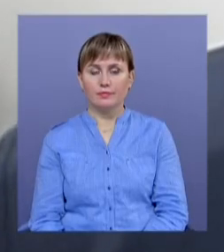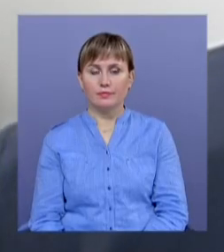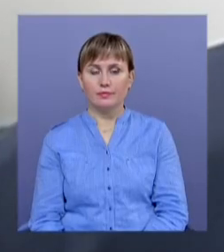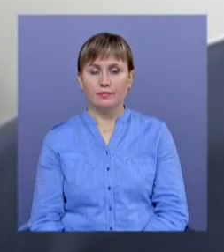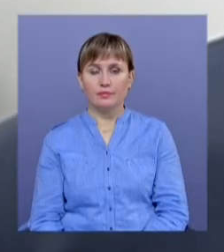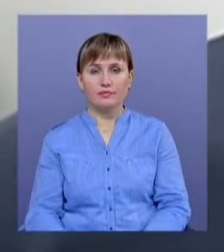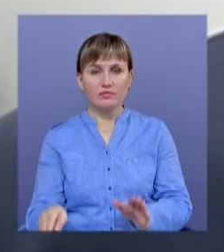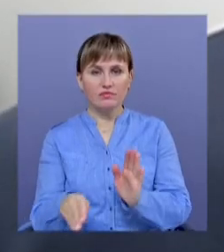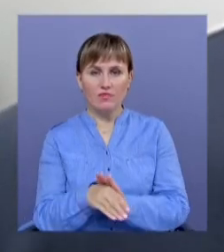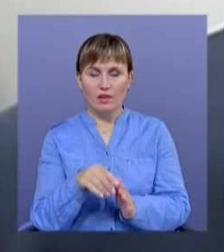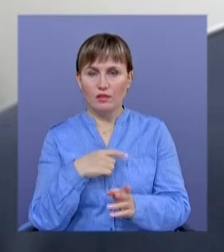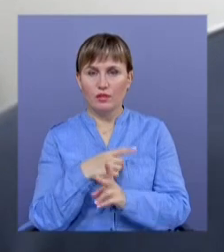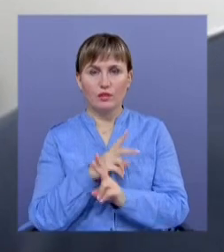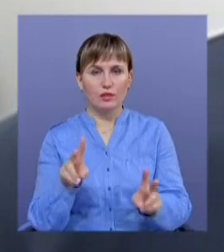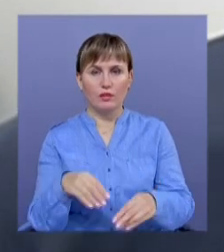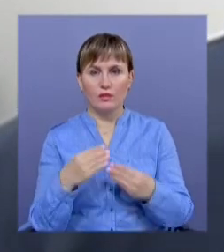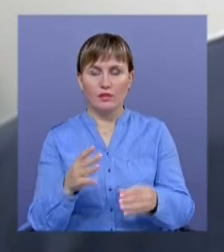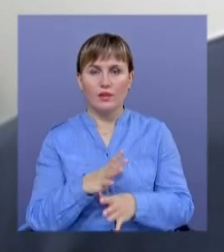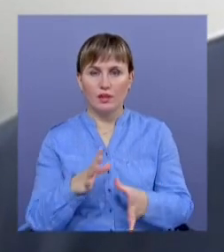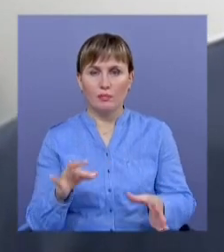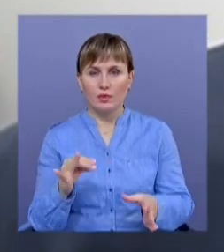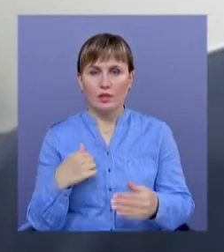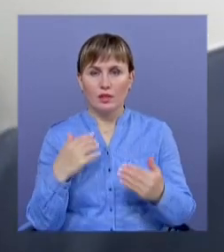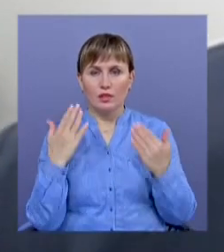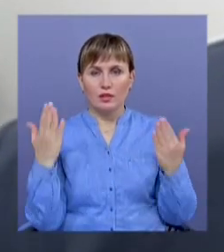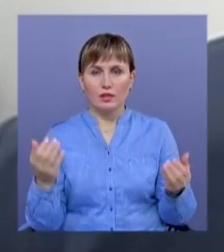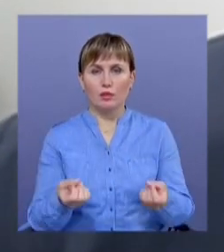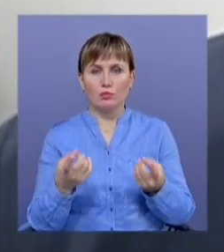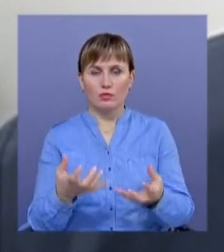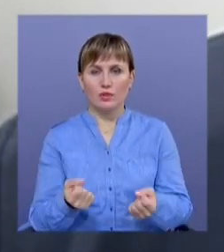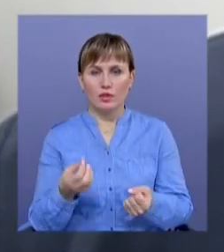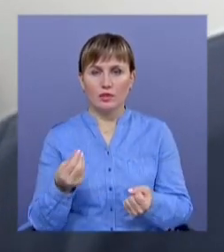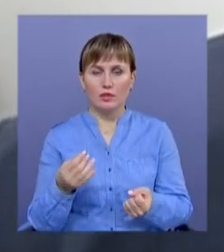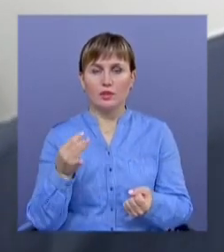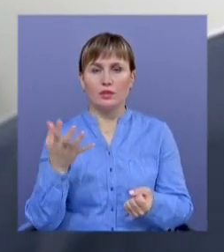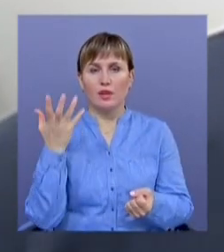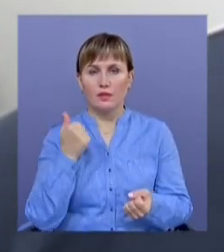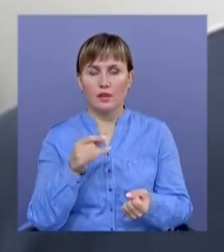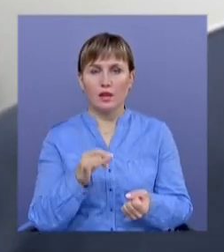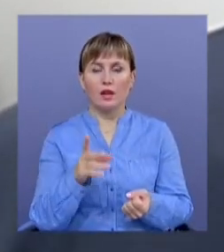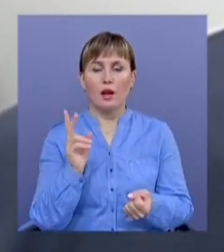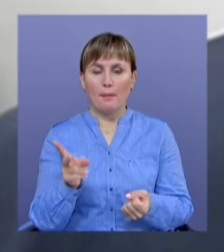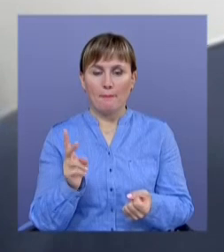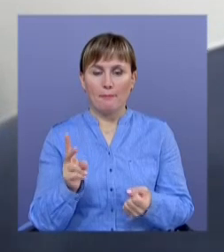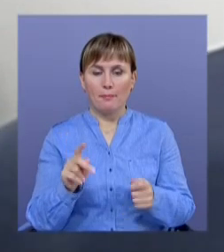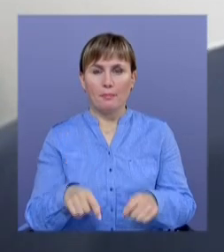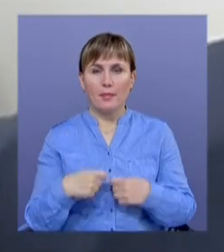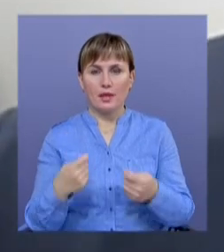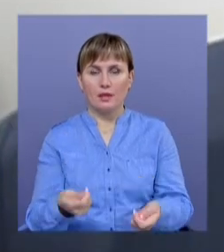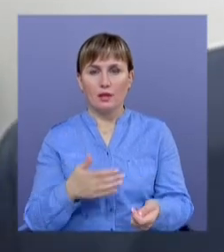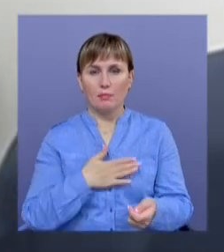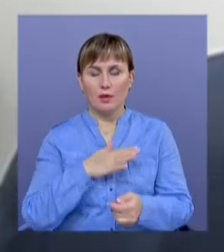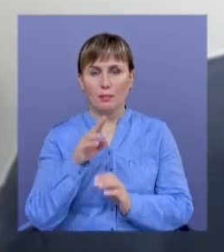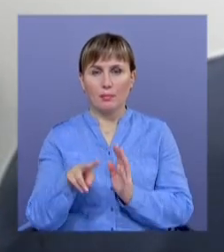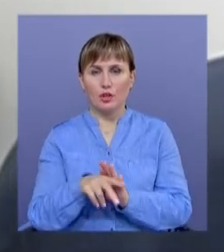Взятку я никому не давал. Я и не знал, откуда взяли деньги, когда и кому их передали мои